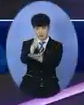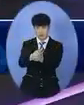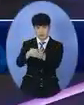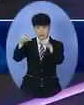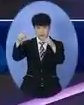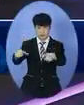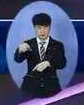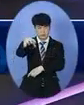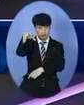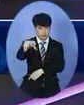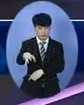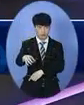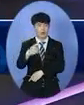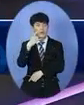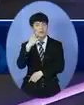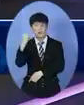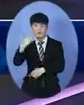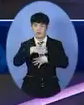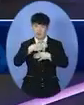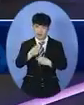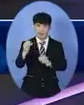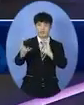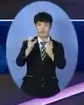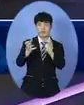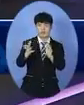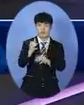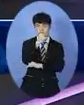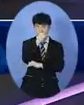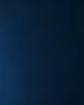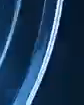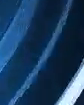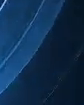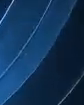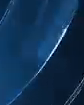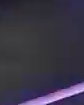직장맘 지원센터에서 맘 편한 세상을 위한 공감 토크를 열었습니다.